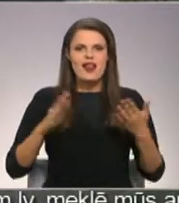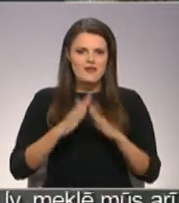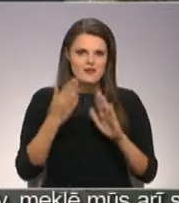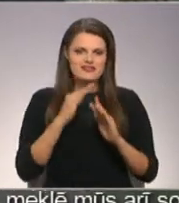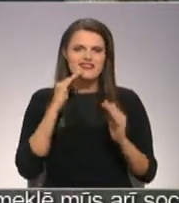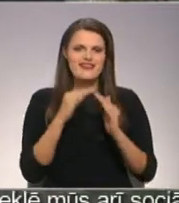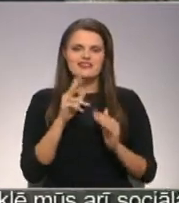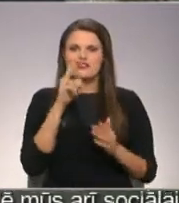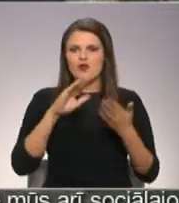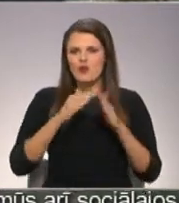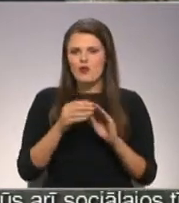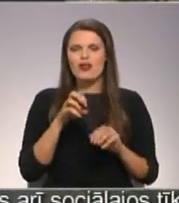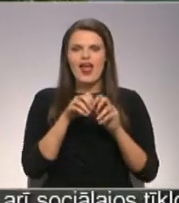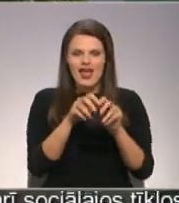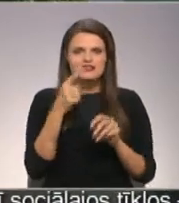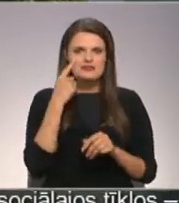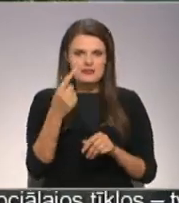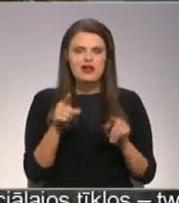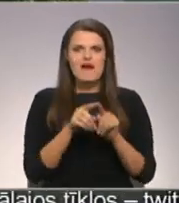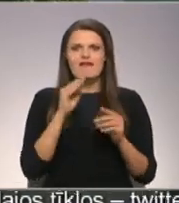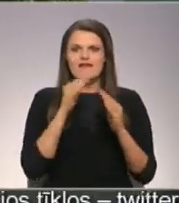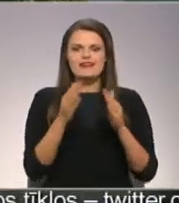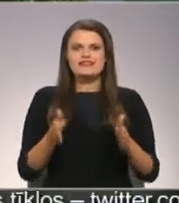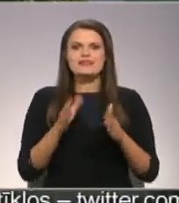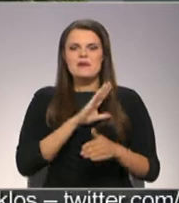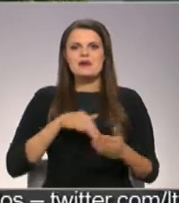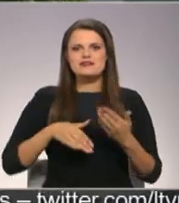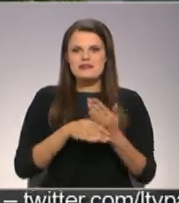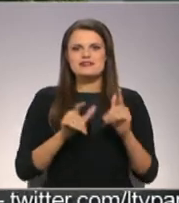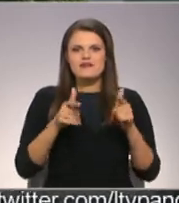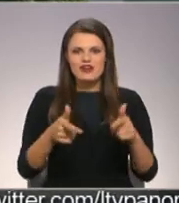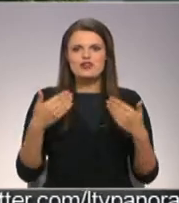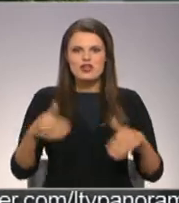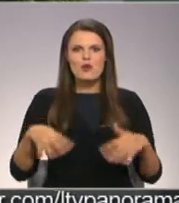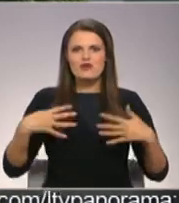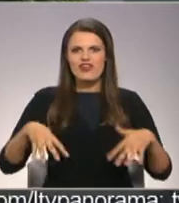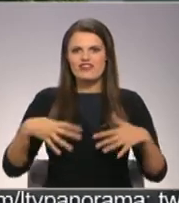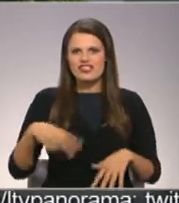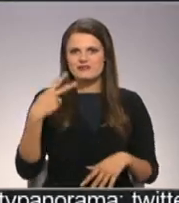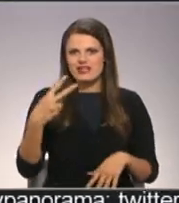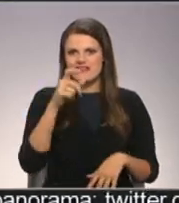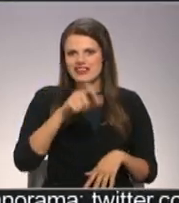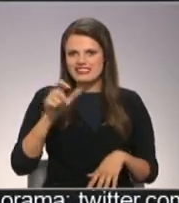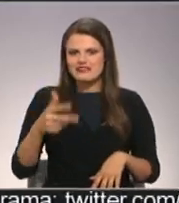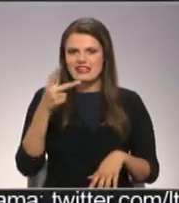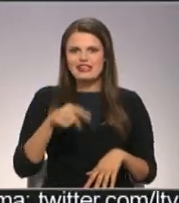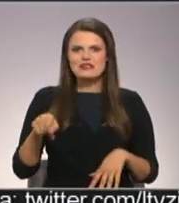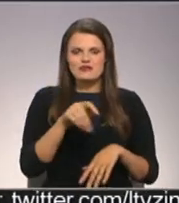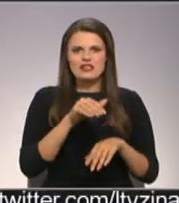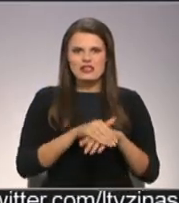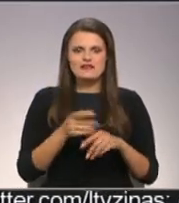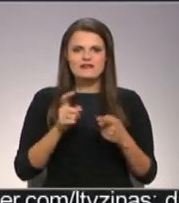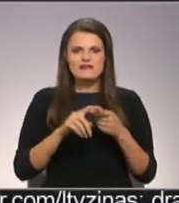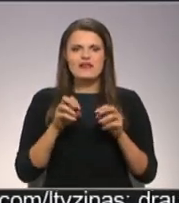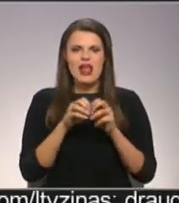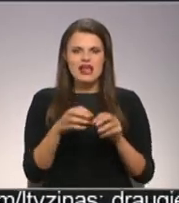pilsētās Rēzeknē un Daugavpilī ērces manītas. Piemēram, Rēzeknes slimnīcā pēc palīdzības vērsušies jau 92 cilvēki. Trīs no viņiem diagnozes saistītas